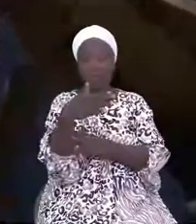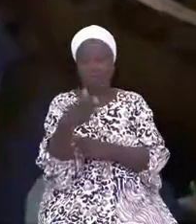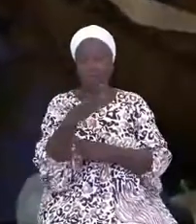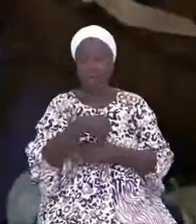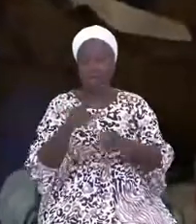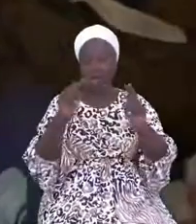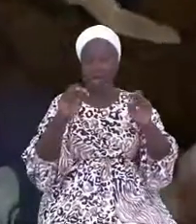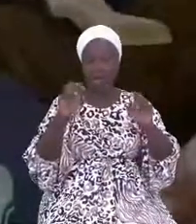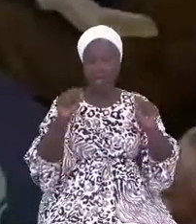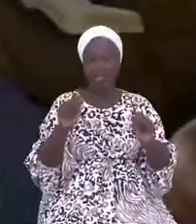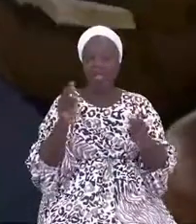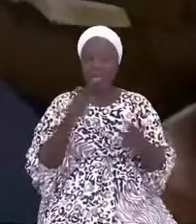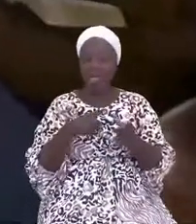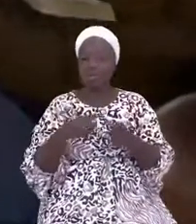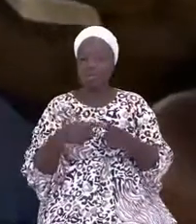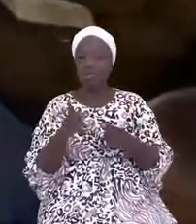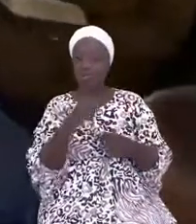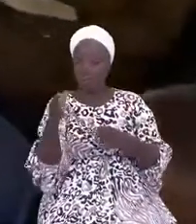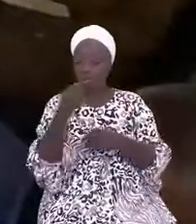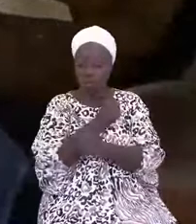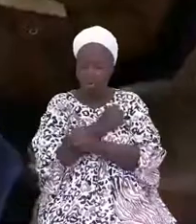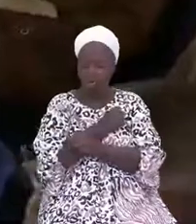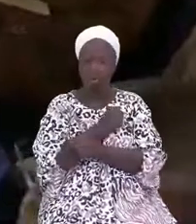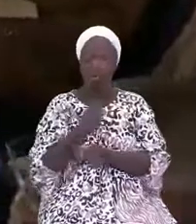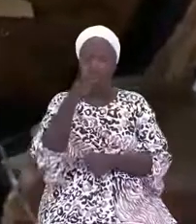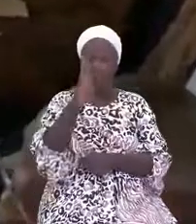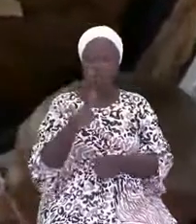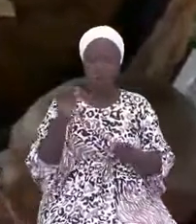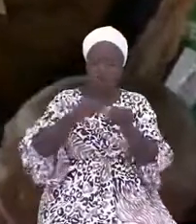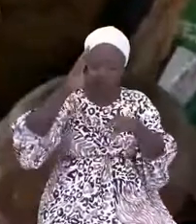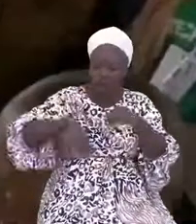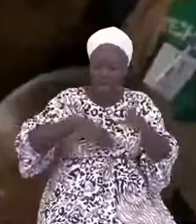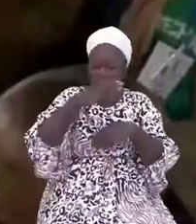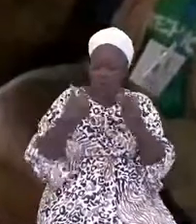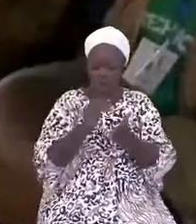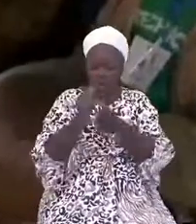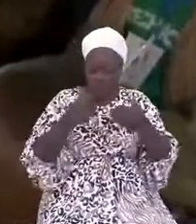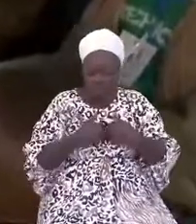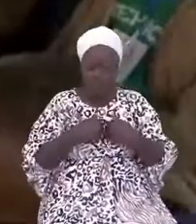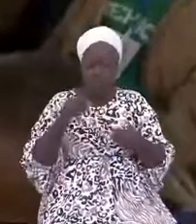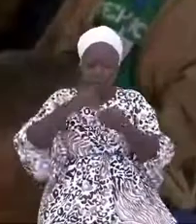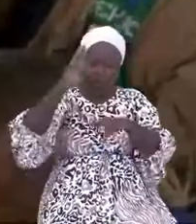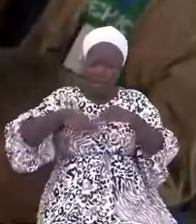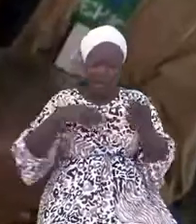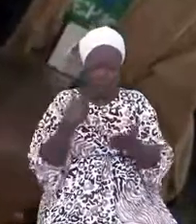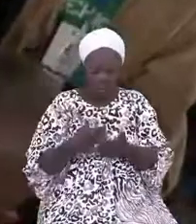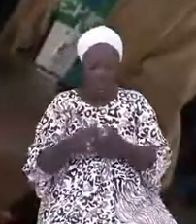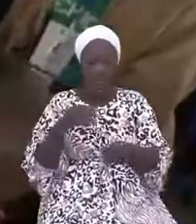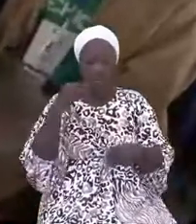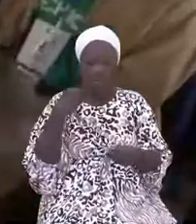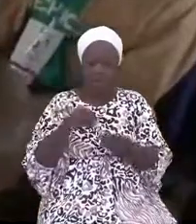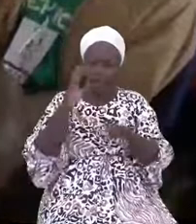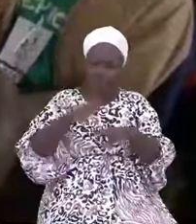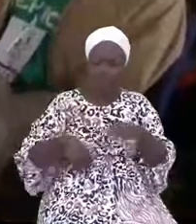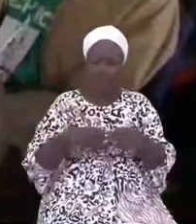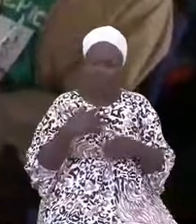que tu aimes Dieu plus que les biens que tu aimes Dieu plus que le lecteur tu aimes Dieu plus que l'argent tu aimes Dieu plus que